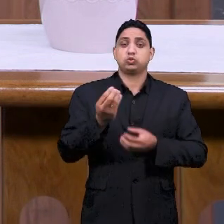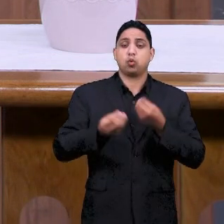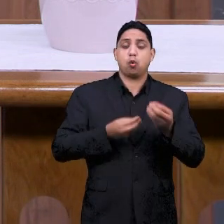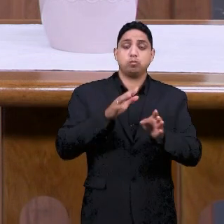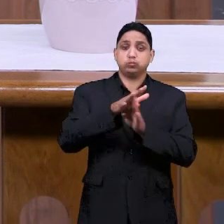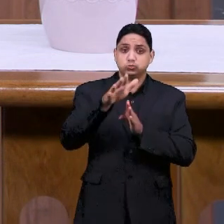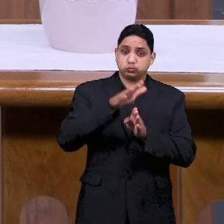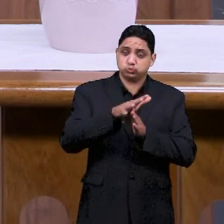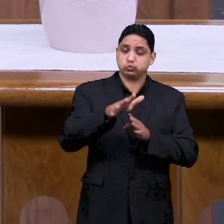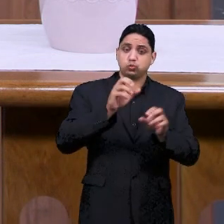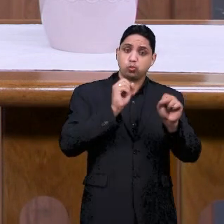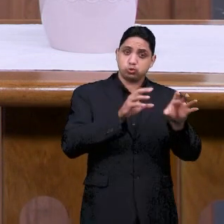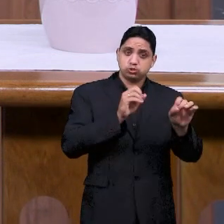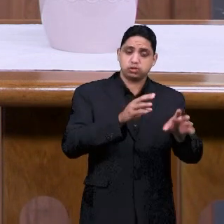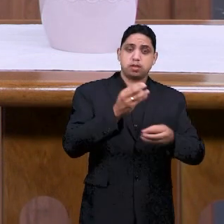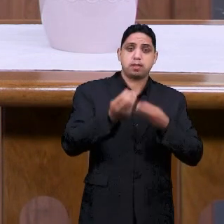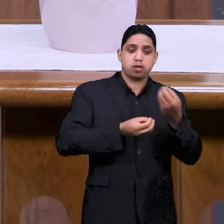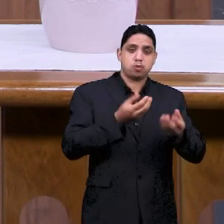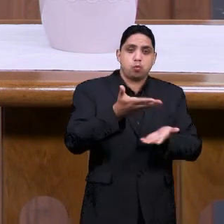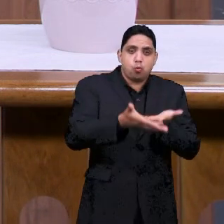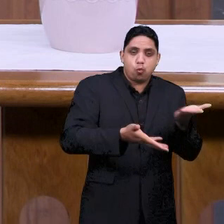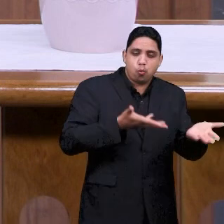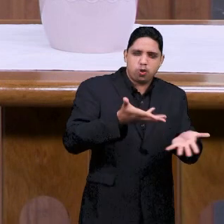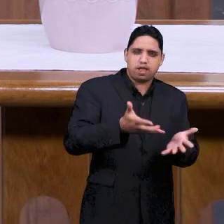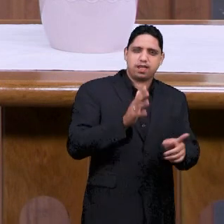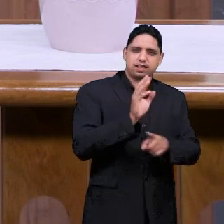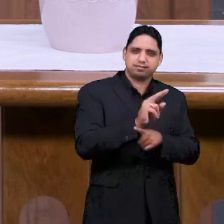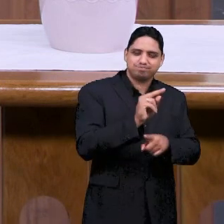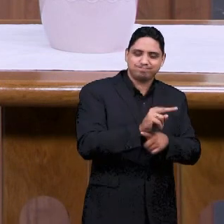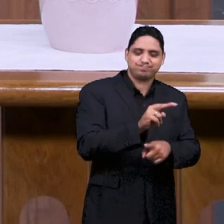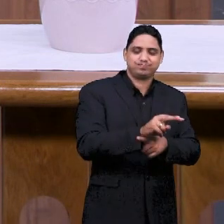comment ils sont orientés pour traiter avec l'Église. C'est très bien.